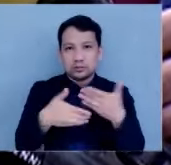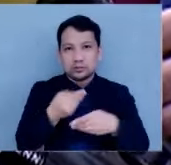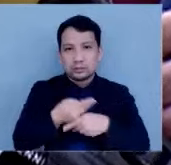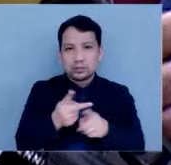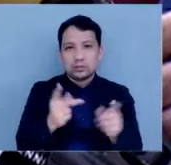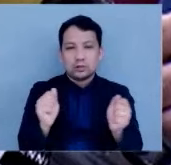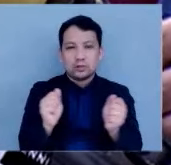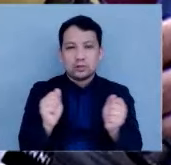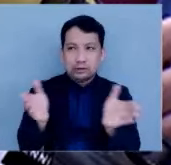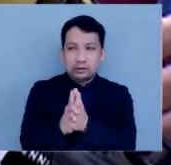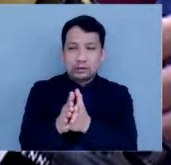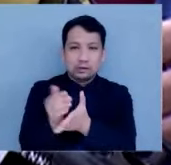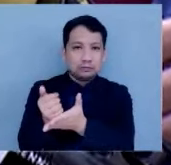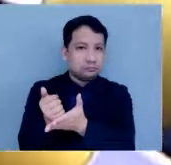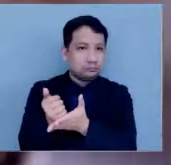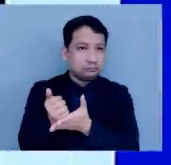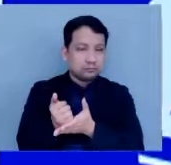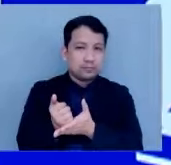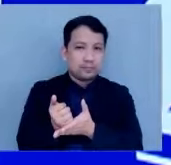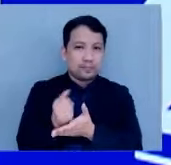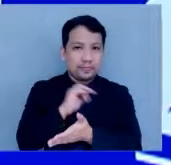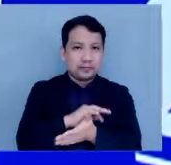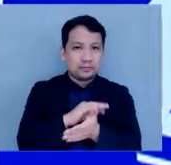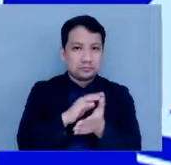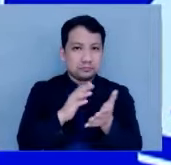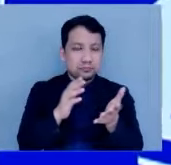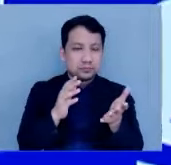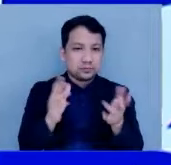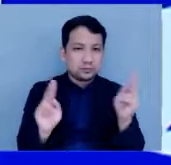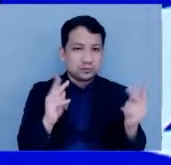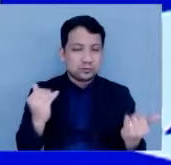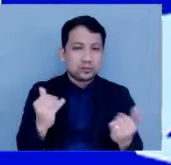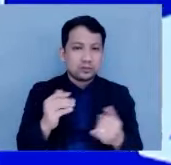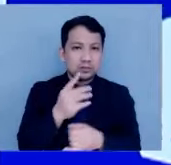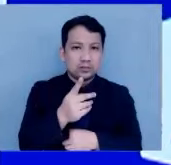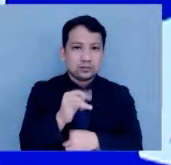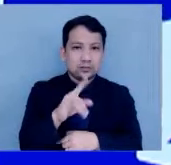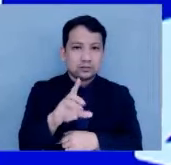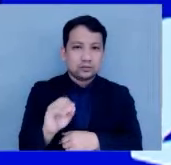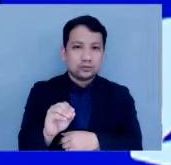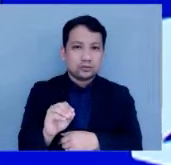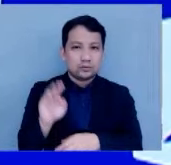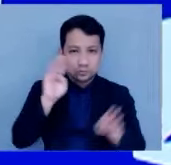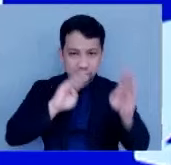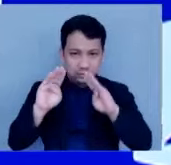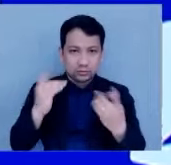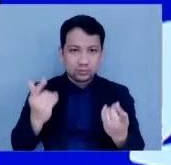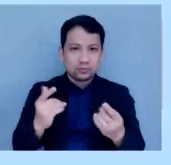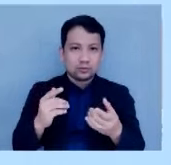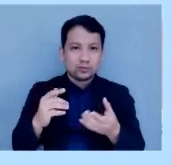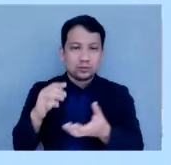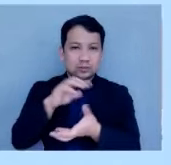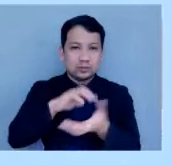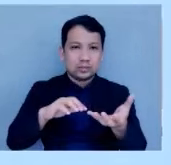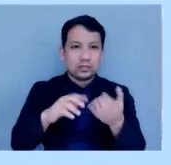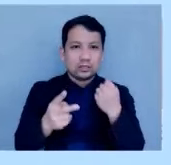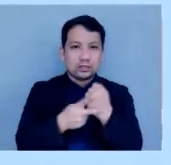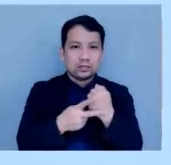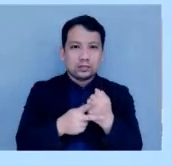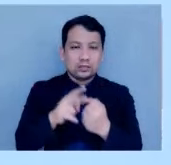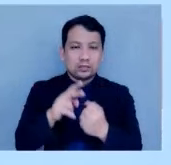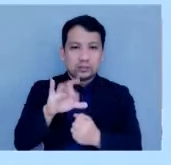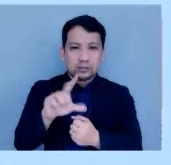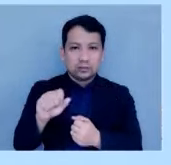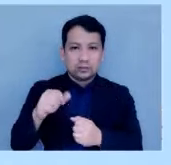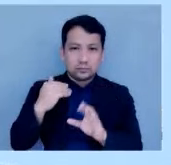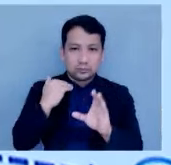hinihingi ng mga stakeholders natin. Siniguro naman ng Dito Telecom na walang problema sa gagamitin cloud storage kung saan daraan ang mga itatransmit